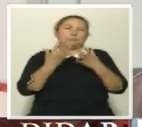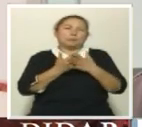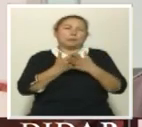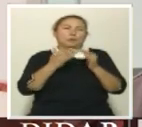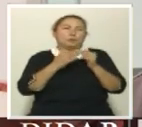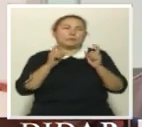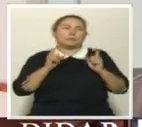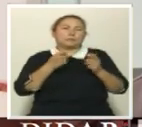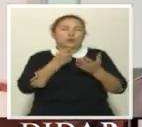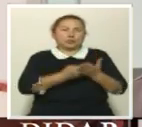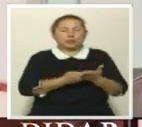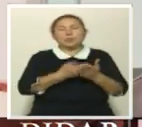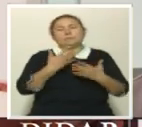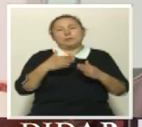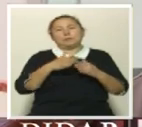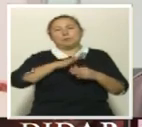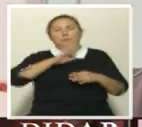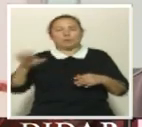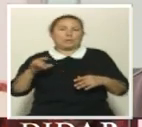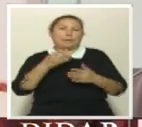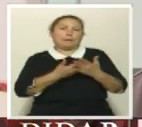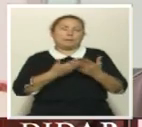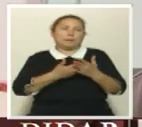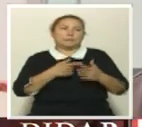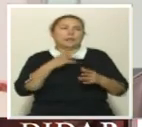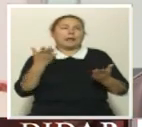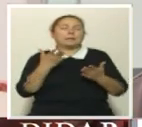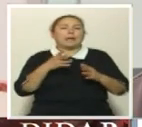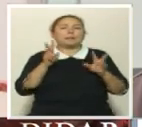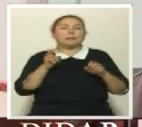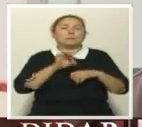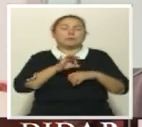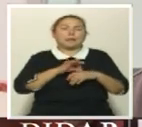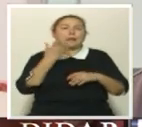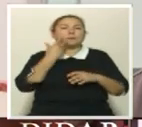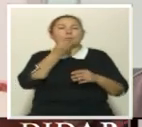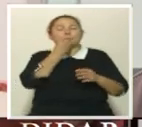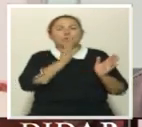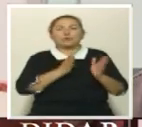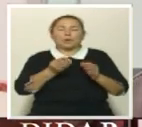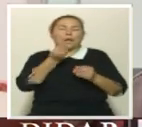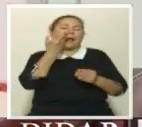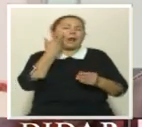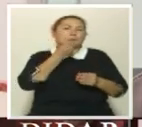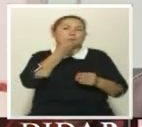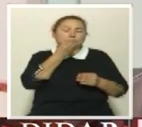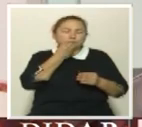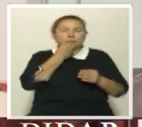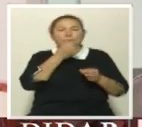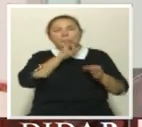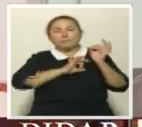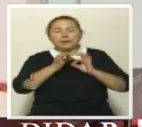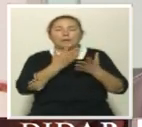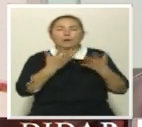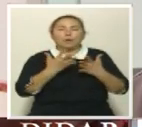барлығы жаңағы нелер беріледі, рекомендациялары. Қалай, қандай дәрілерді қай уақытта ішу керек, қай уақытта жиі обследование жасалып тұру,